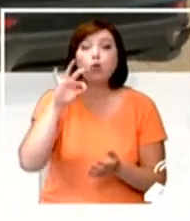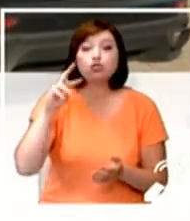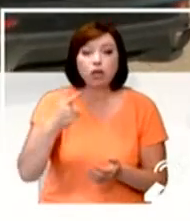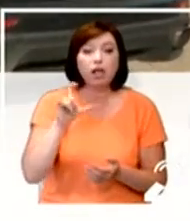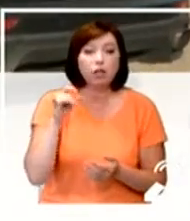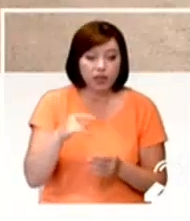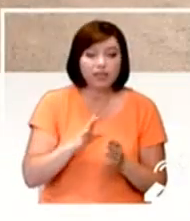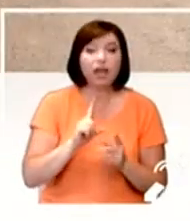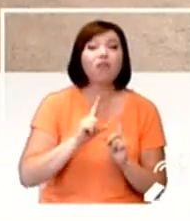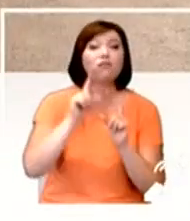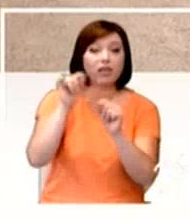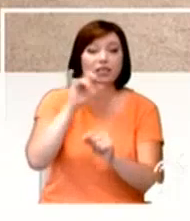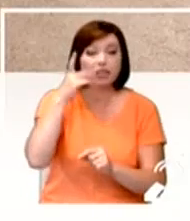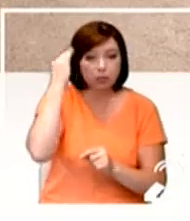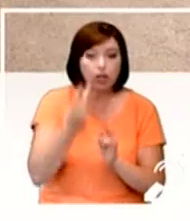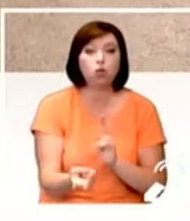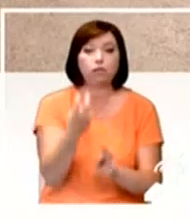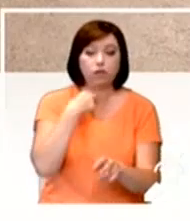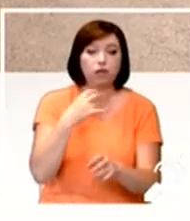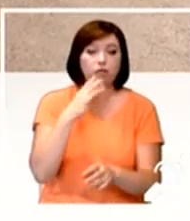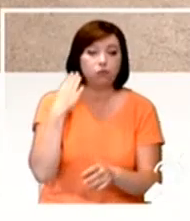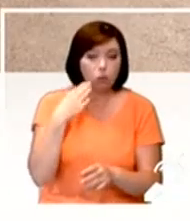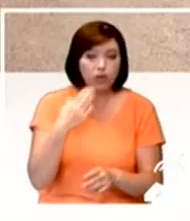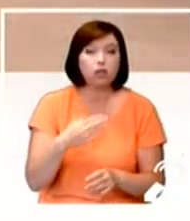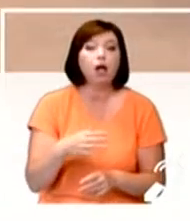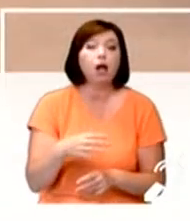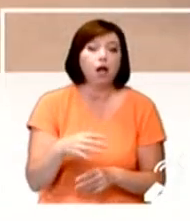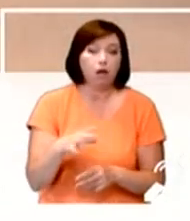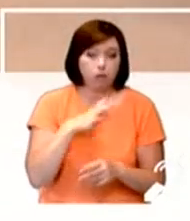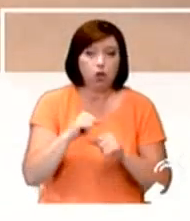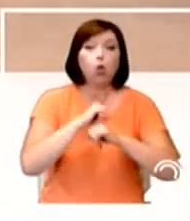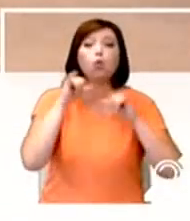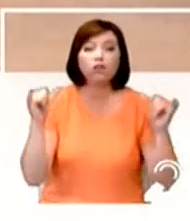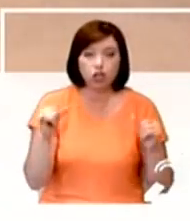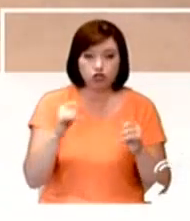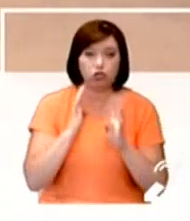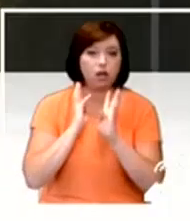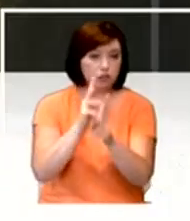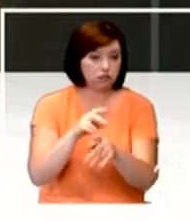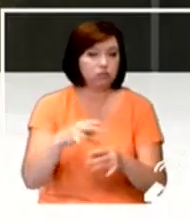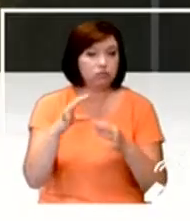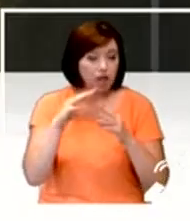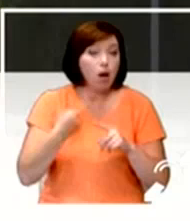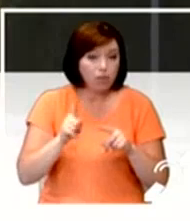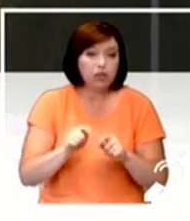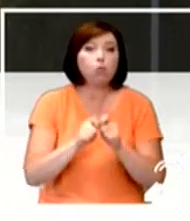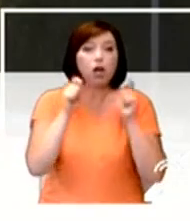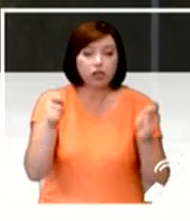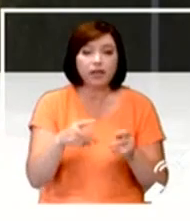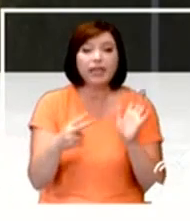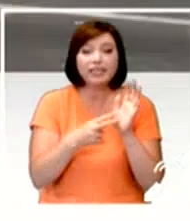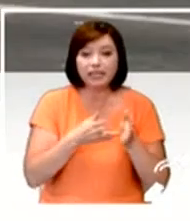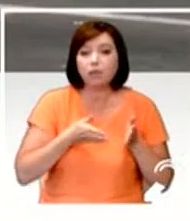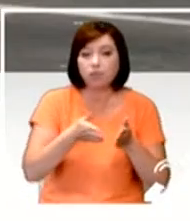Leușeni-Albița, sensul de ieșire din Moldova, intrare în România, se atestă un flux majorat de transport. În acest sens, în Albița s-au deschis 7 piste de control,